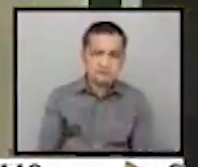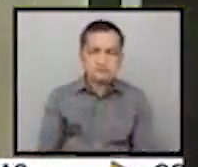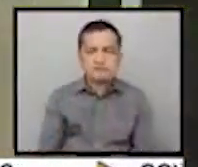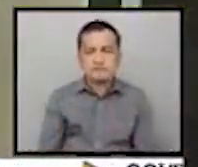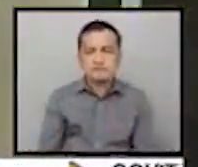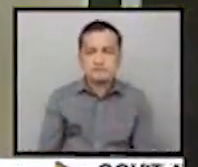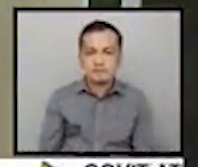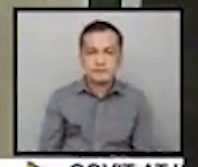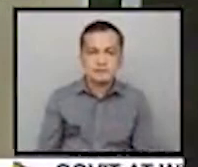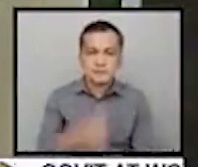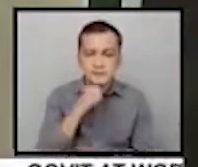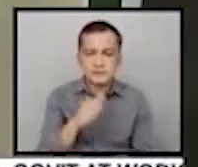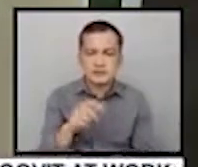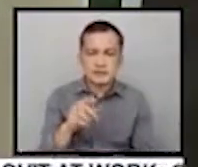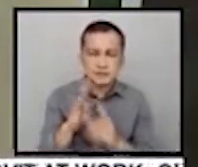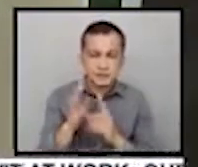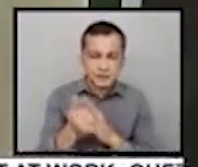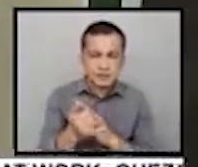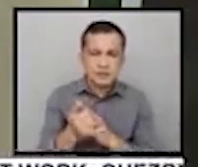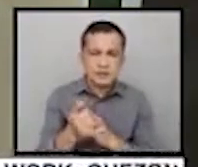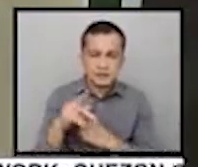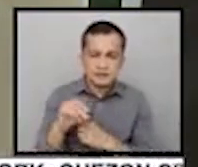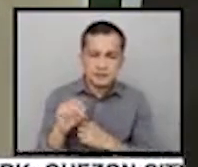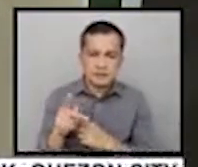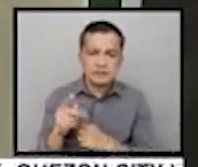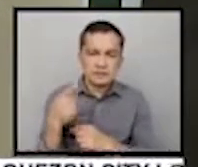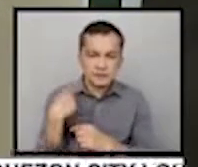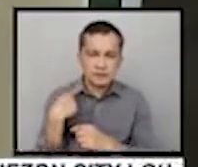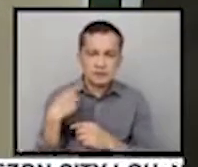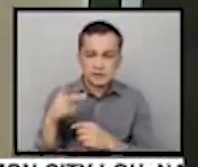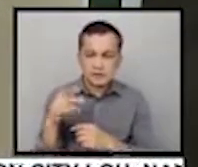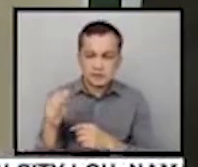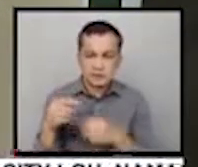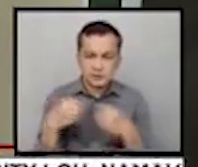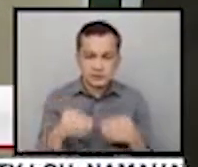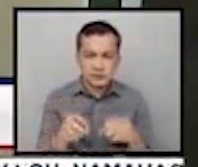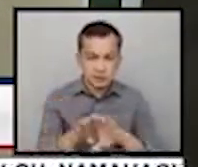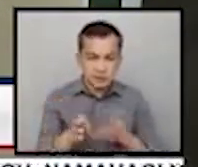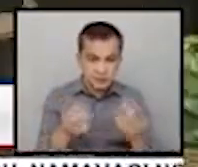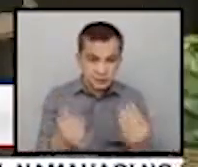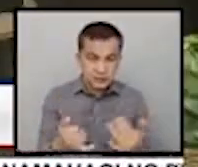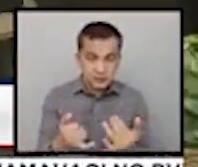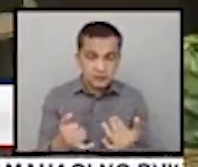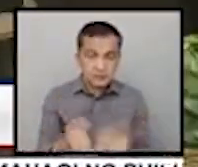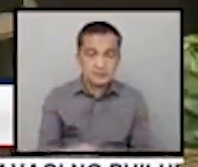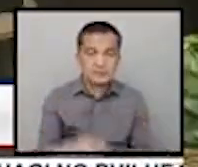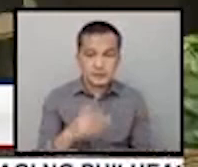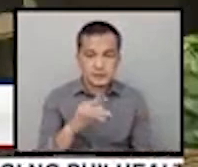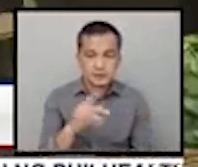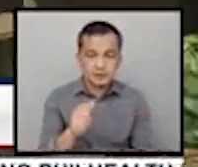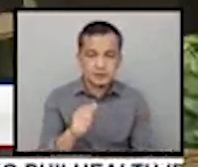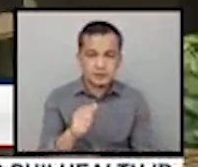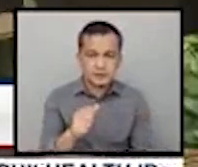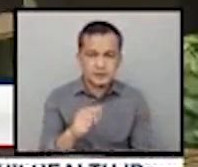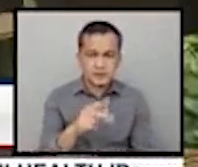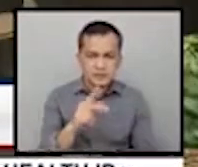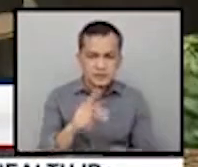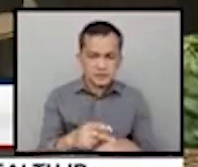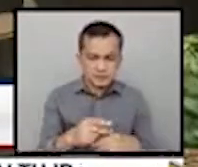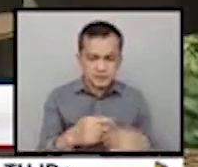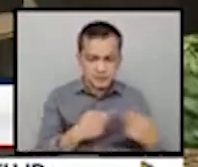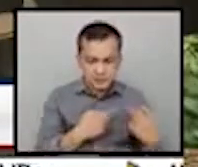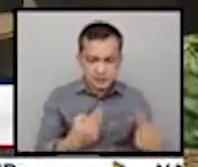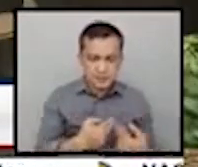barangay, parke o munisipyo may Kadiwa stores. Bukas din ngayong araw ang Kadiwa store sa Philippine Heart Center, Barangay